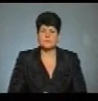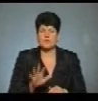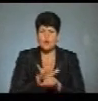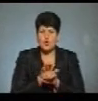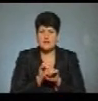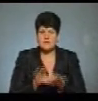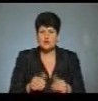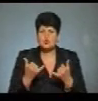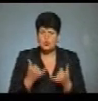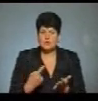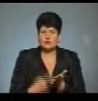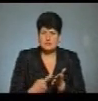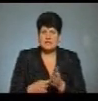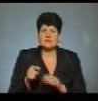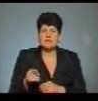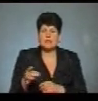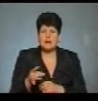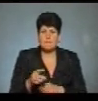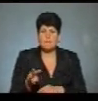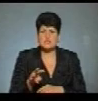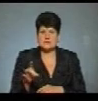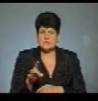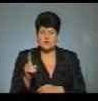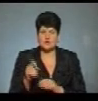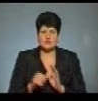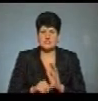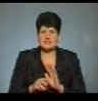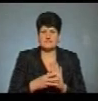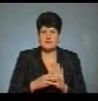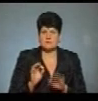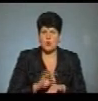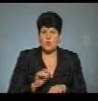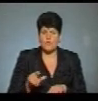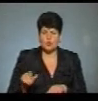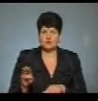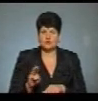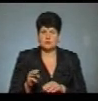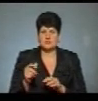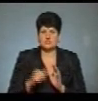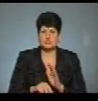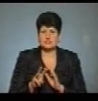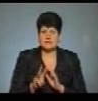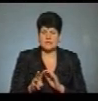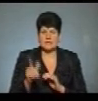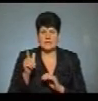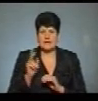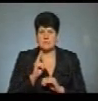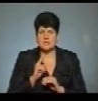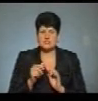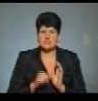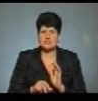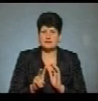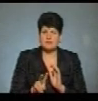Коронавірус на сьогодні підтвердили в таких районах: Монастириський район – 168 хворих, Шумський – 63, Кременецький район –